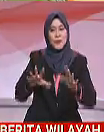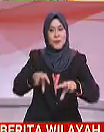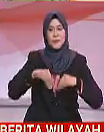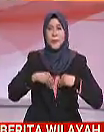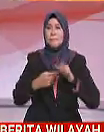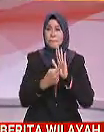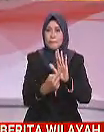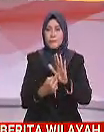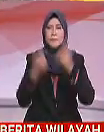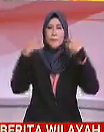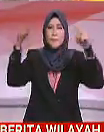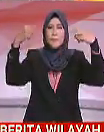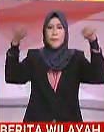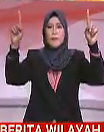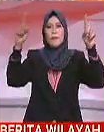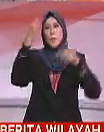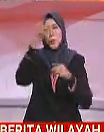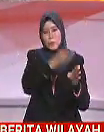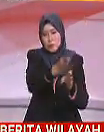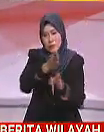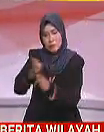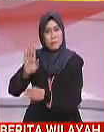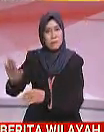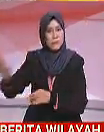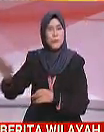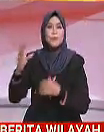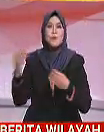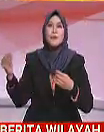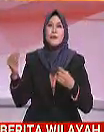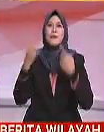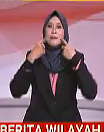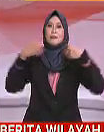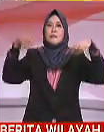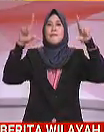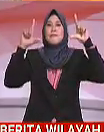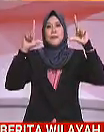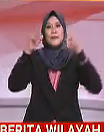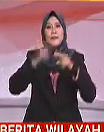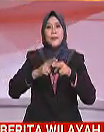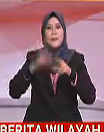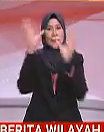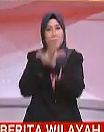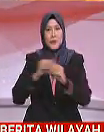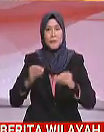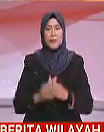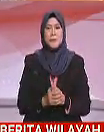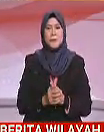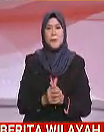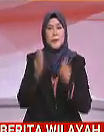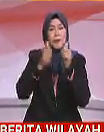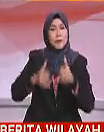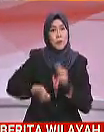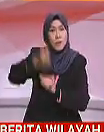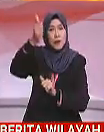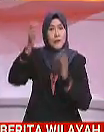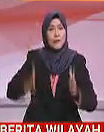telah menunjukkan kecemerlangan dalam bidang masing-masing selain mengharumkan nama negeri Sarawak. Antaranya ialah juara